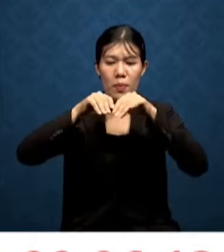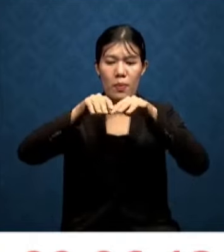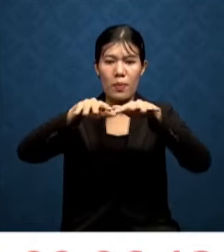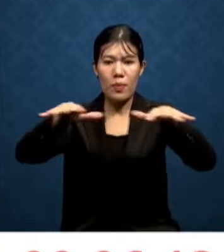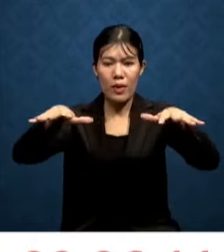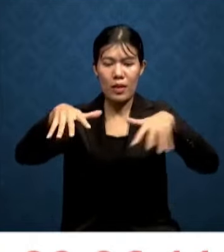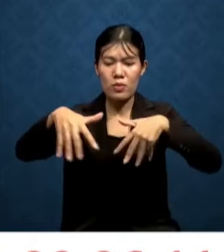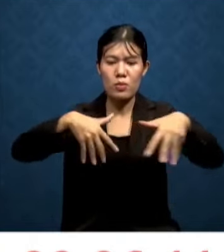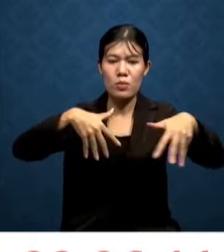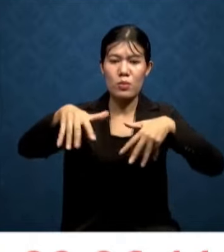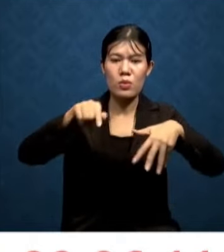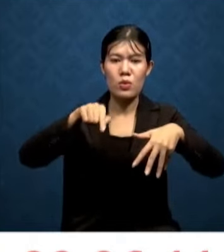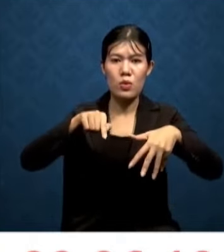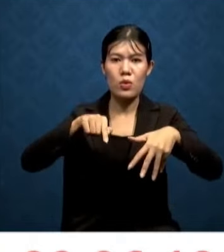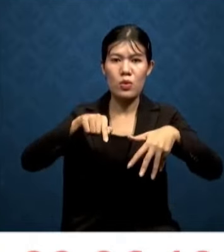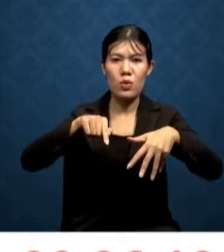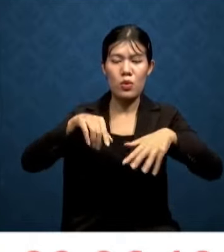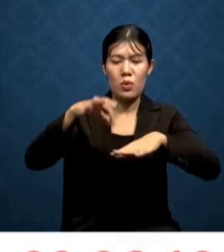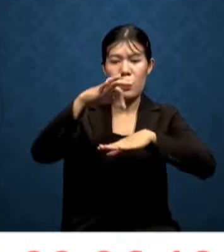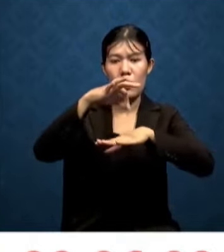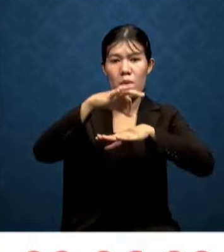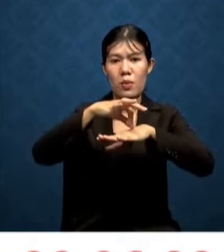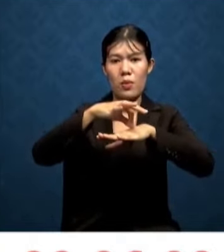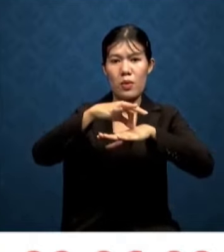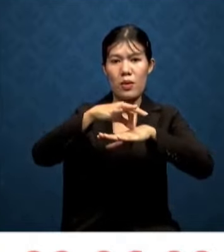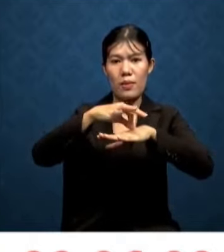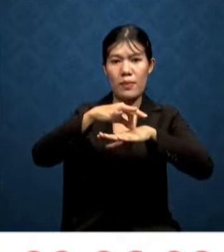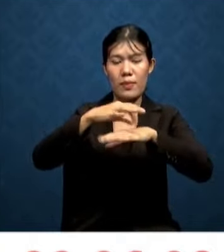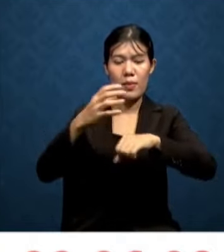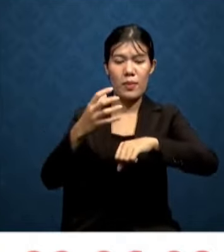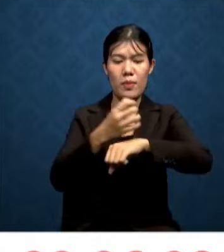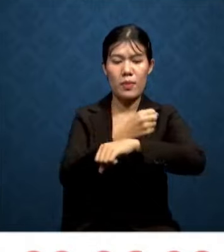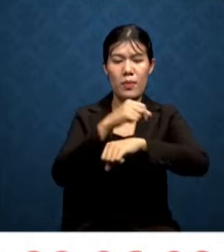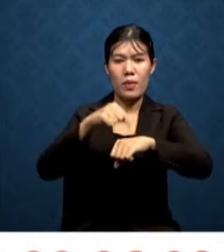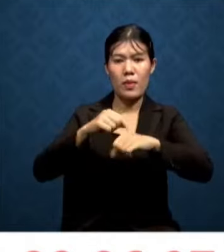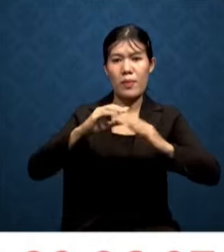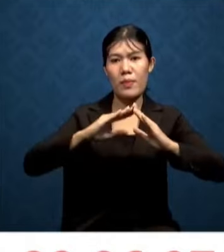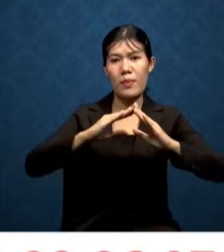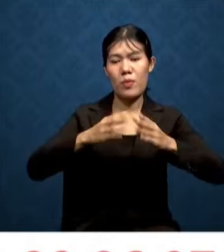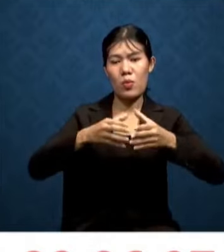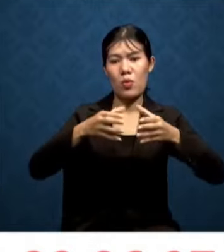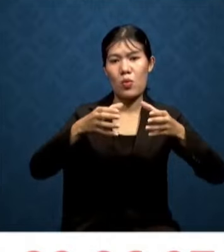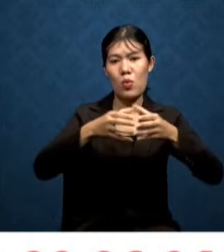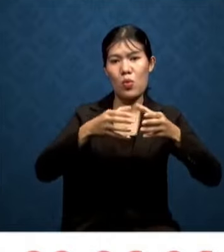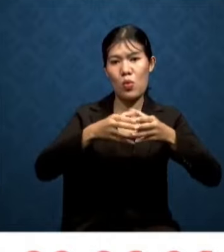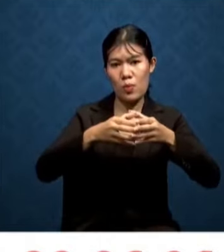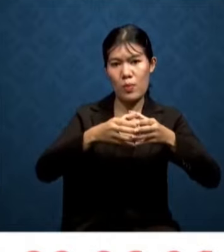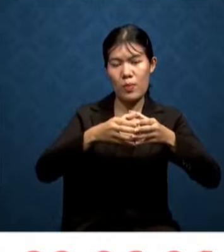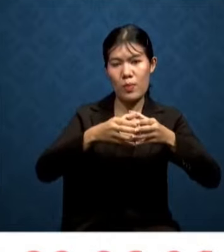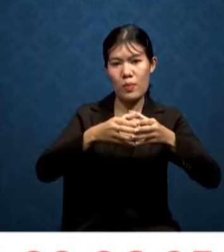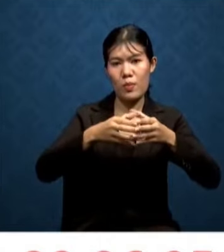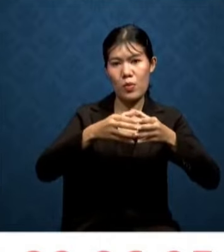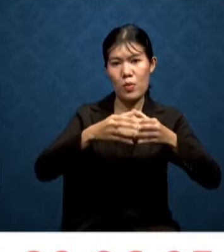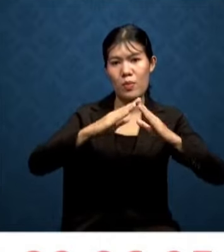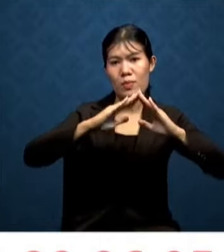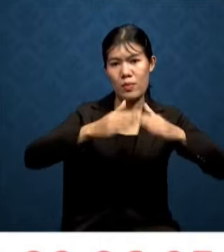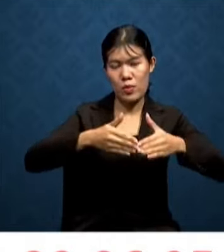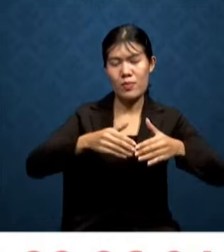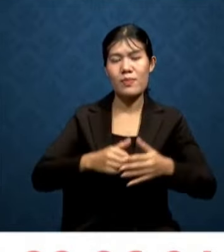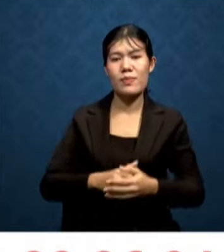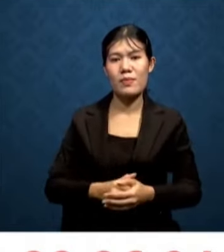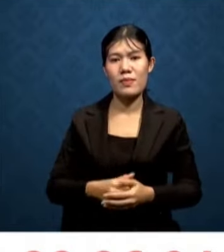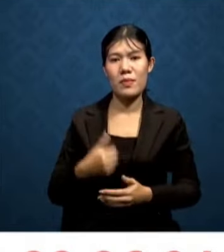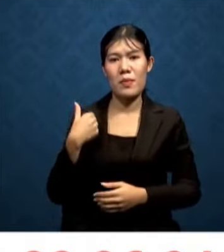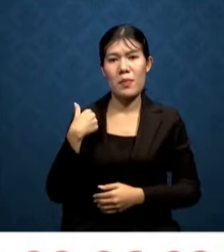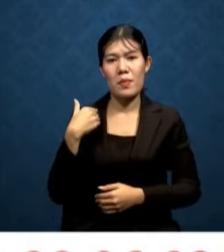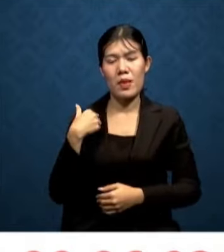การวินิจฉัยยุบพรรคการเมืองเมื่อวันที่7สิงหาคมที่ผ่านมาโดยถ้อยคำที่กล่าวนั้นมีลักษณะส่อเสียดเ